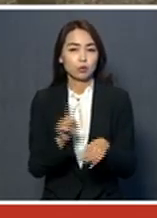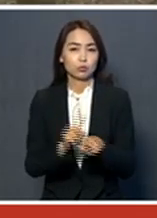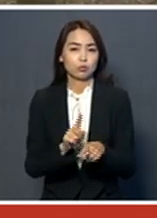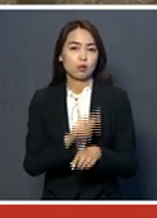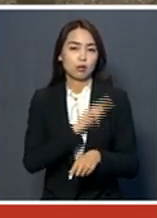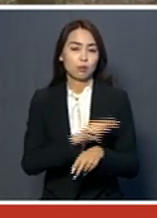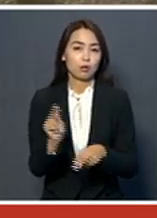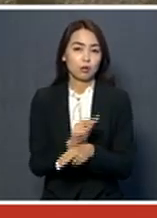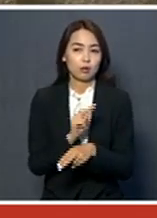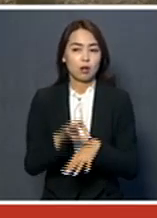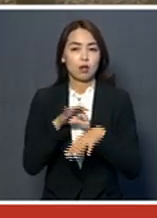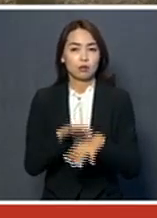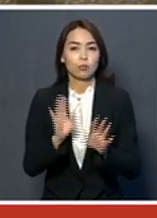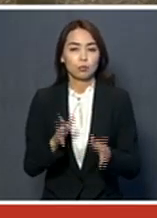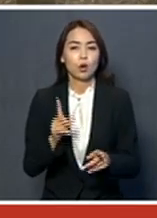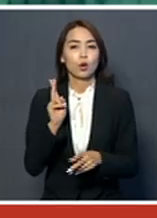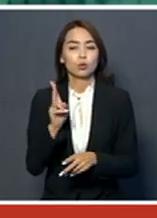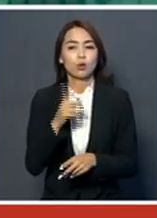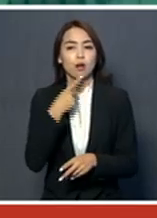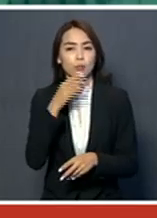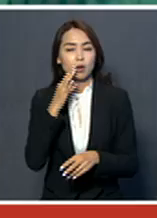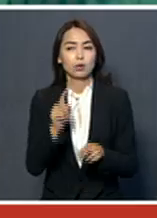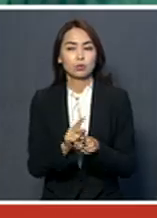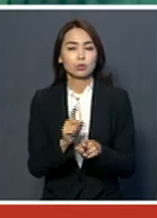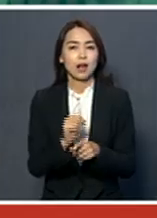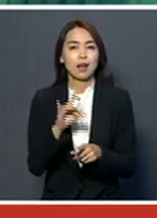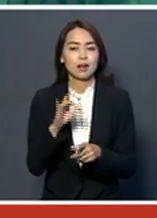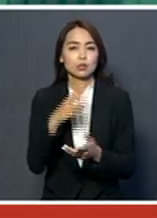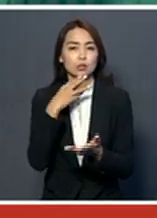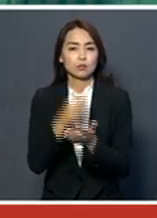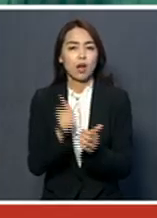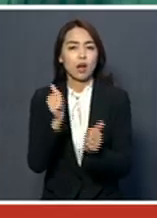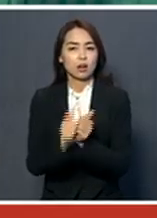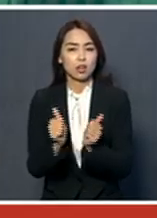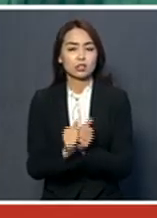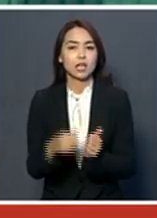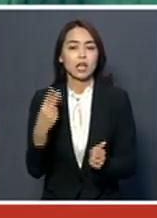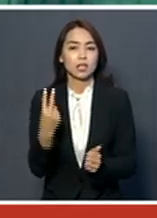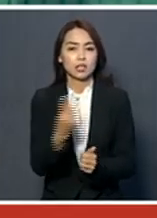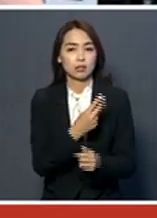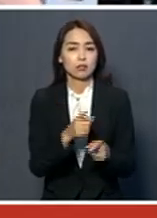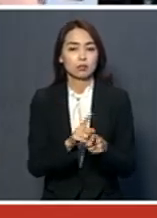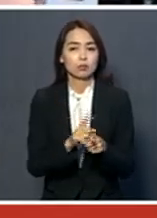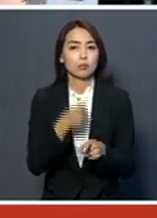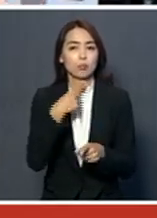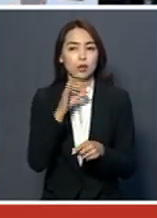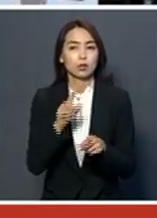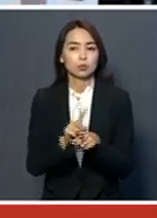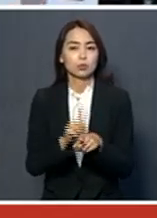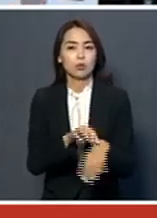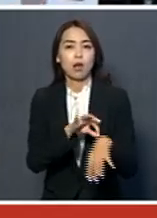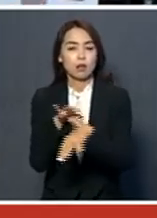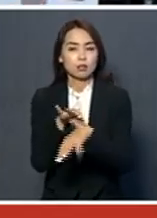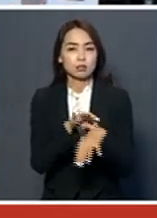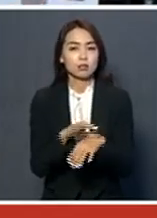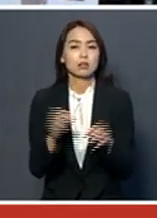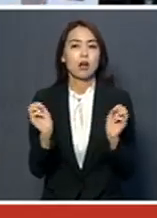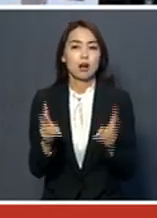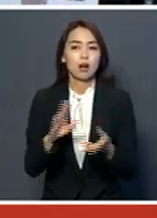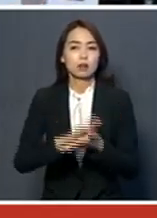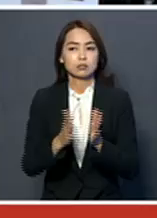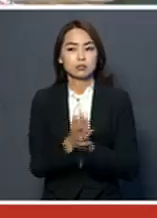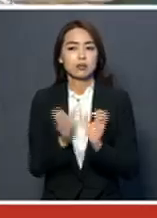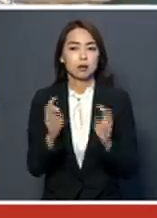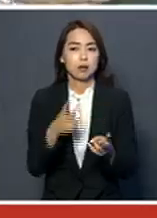жүргізуде. Бекітілген қызметкерлер Арыстағы әрбір үйдің иелерін өрт ертіп жүріп, қазіргі жағдайын фото, видео фиксация